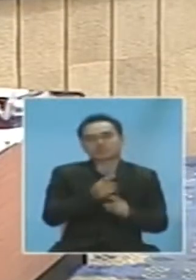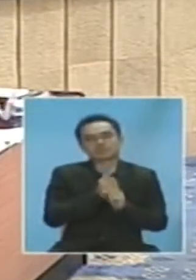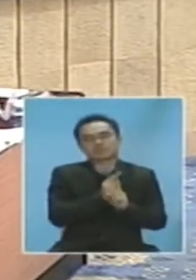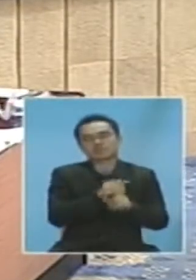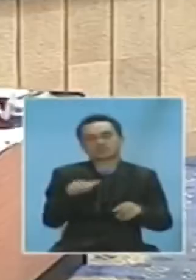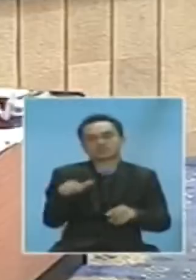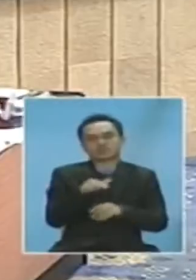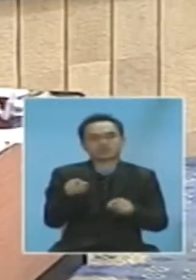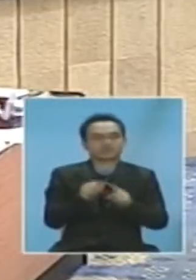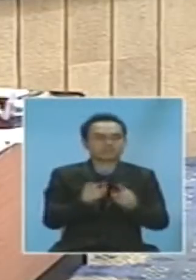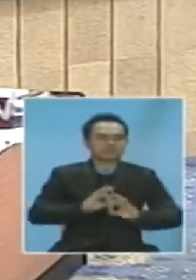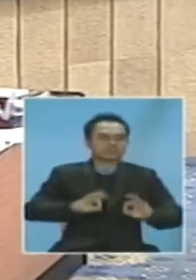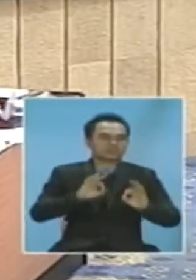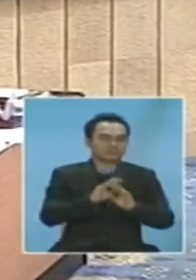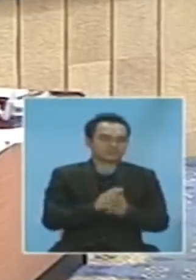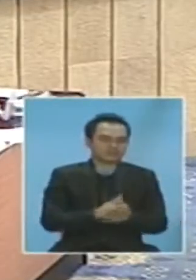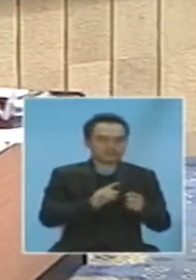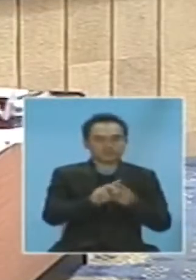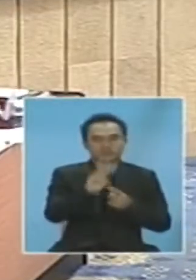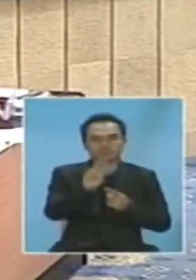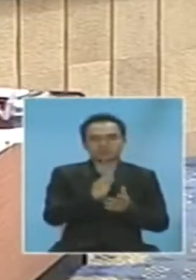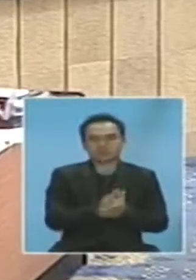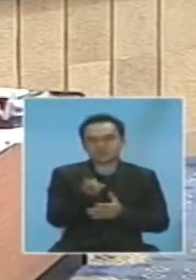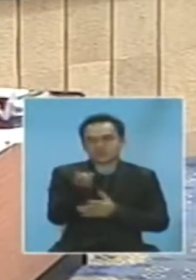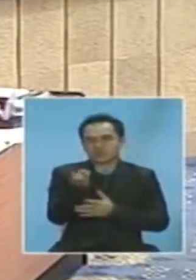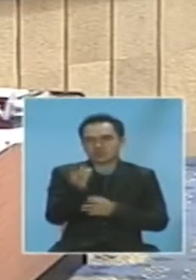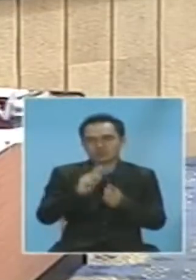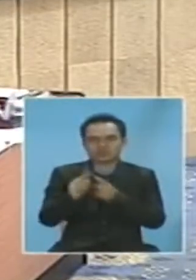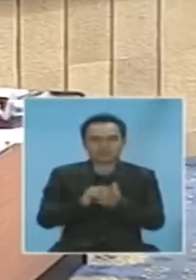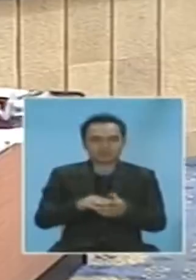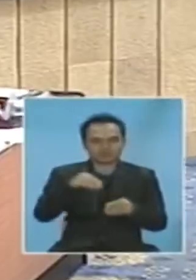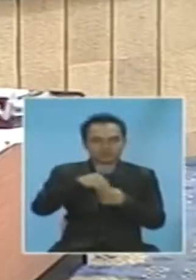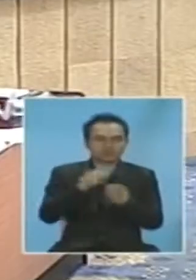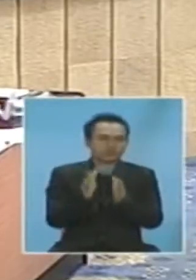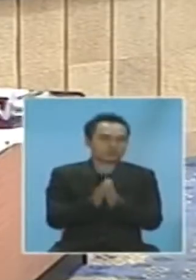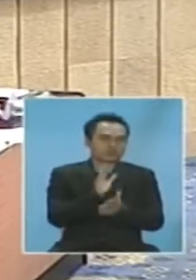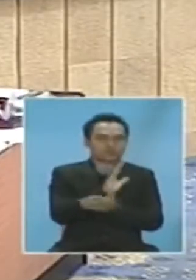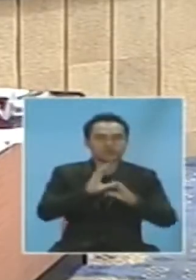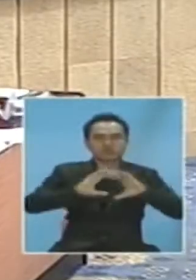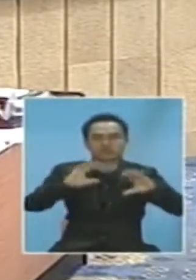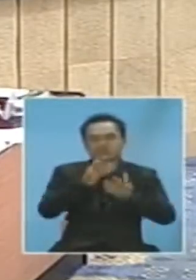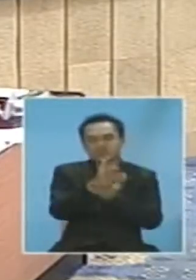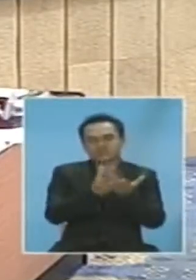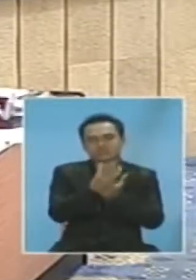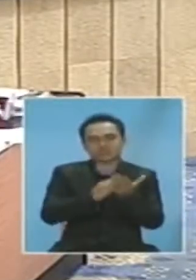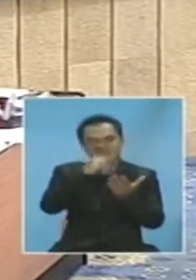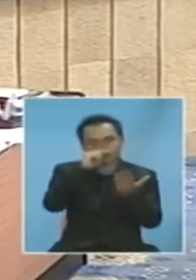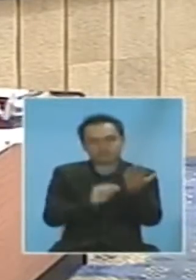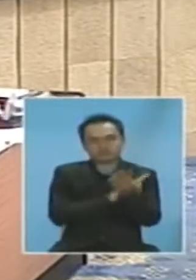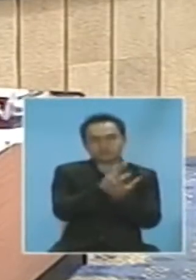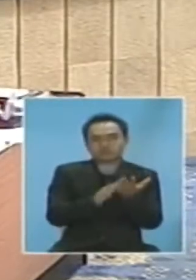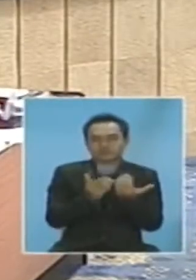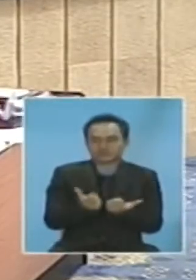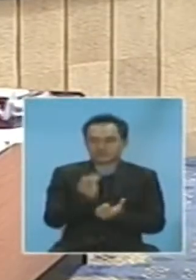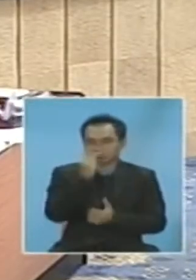ค่ะ 2. ข้าวในส่วนที่เข้ามาอยู่ในมือรัฐบาลนั้นประมาณครึ่งหนึ่งของผลผลิตนั้น